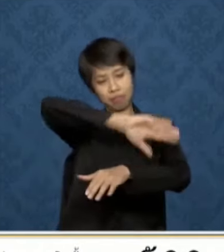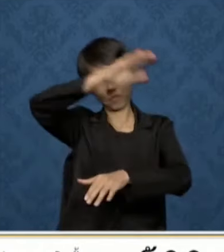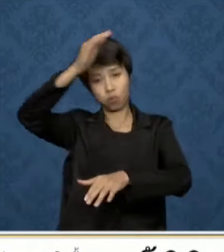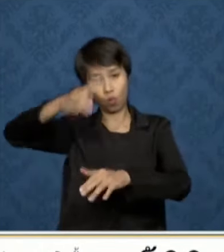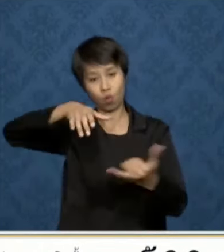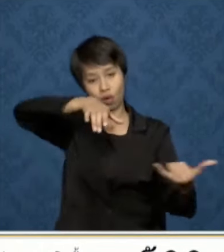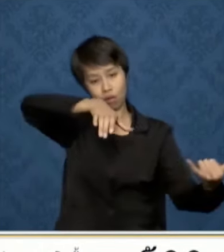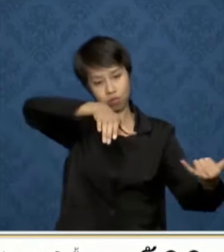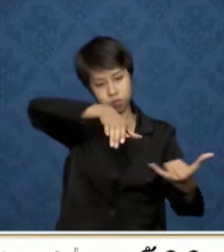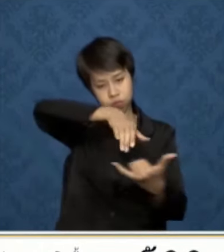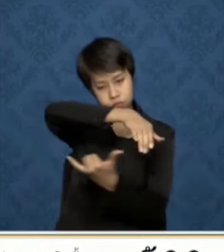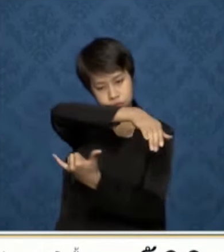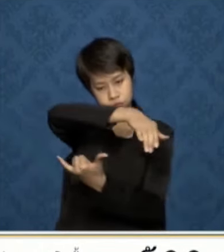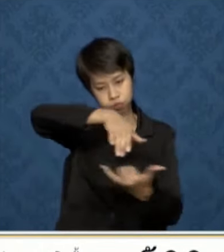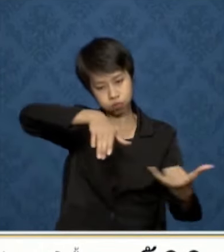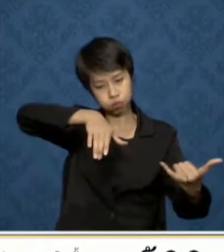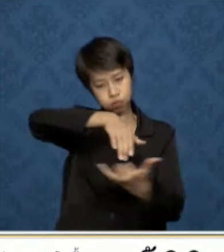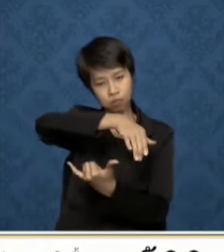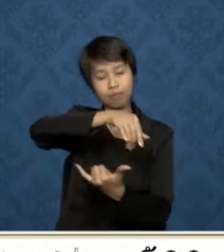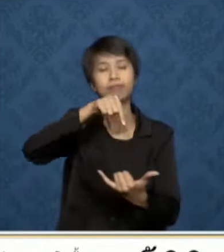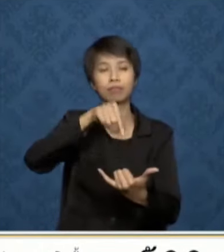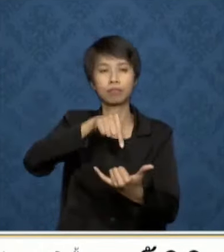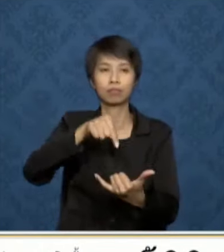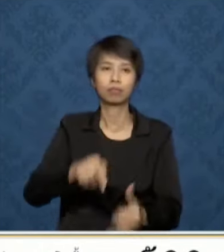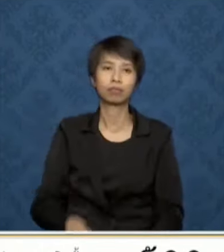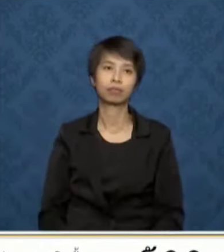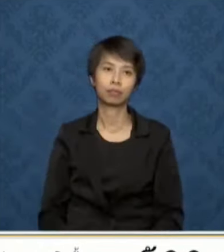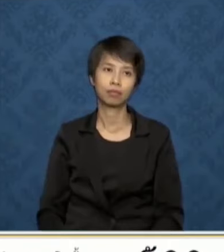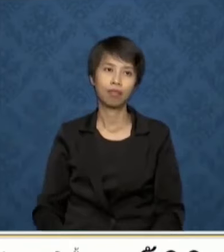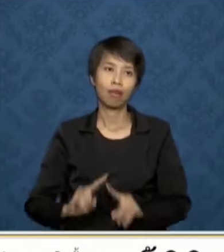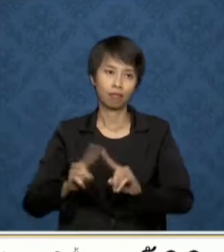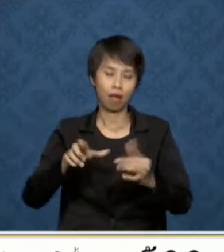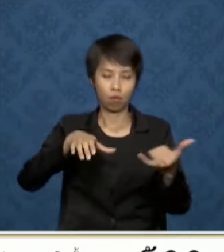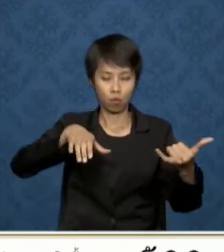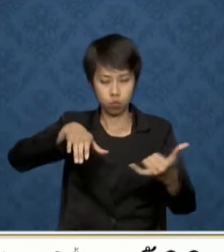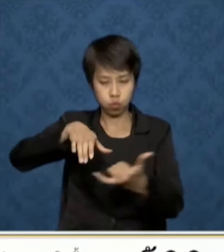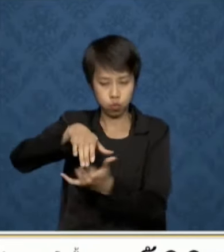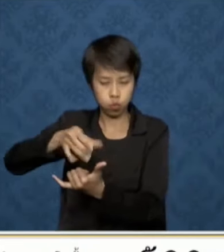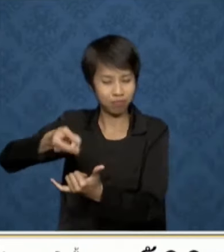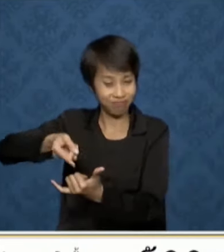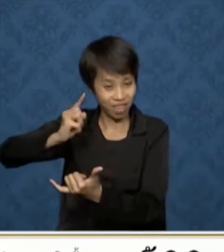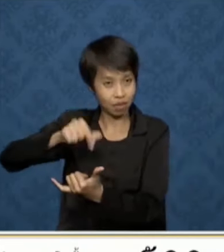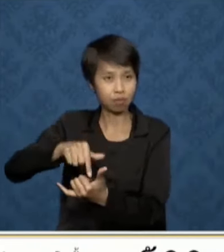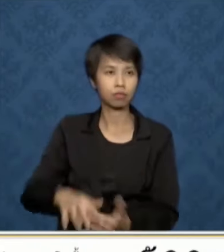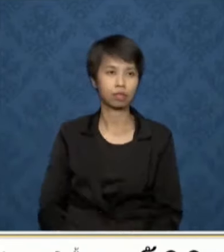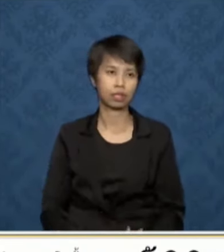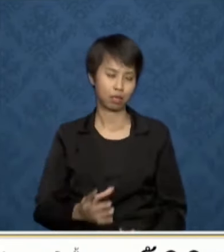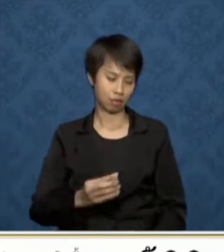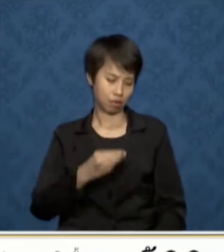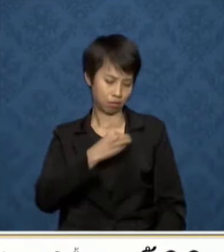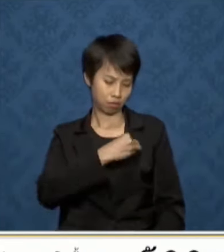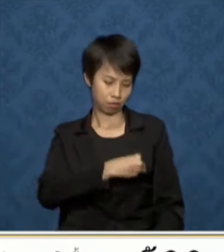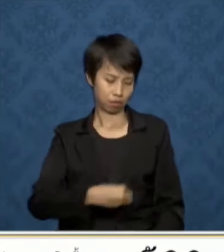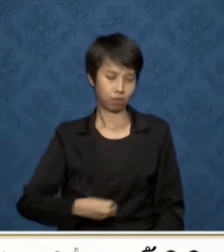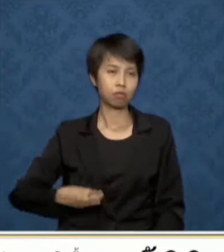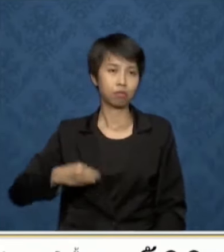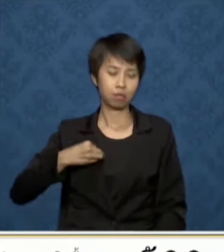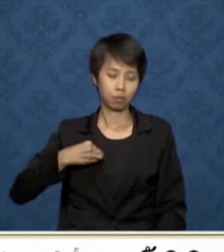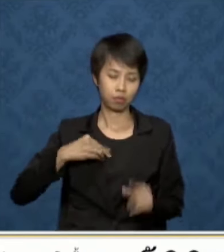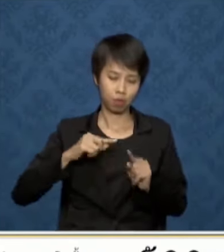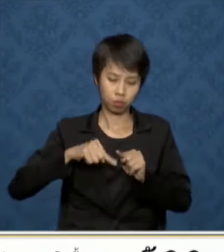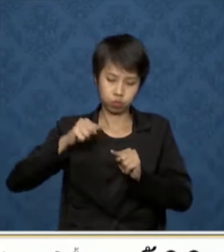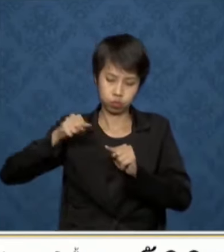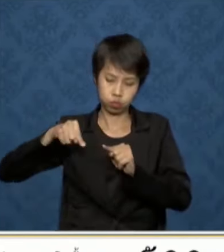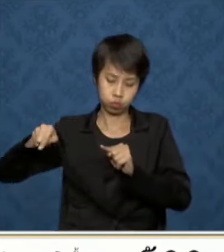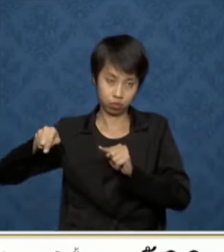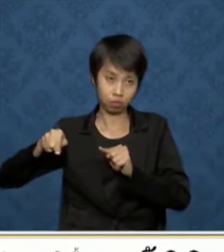ัเข้าไป 5 นาท 10 นาที ไุ้โมงนะครเขาแ ๆ เดยว ไมเหอน MRI เขานานขึ้นไฟาหัใจ ไที่มัจบๆ ดดๆ ตงหน